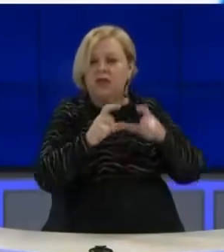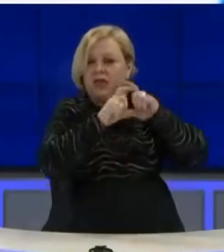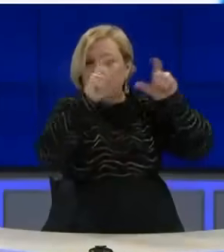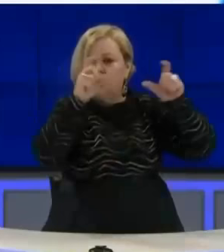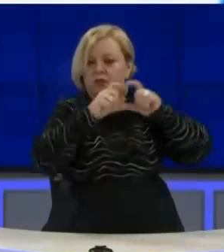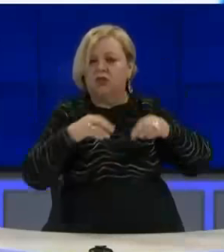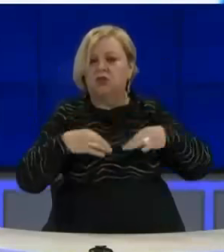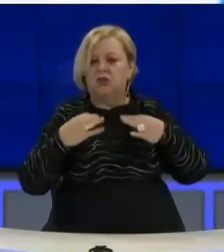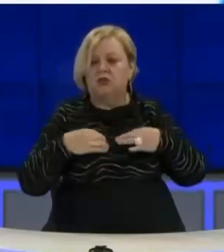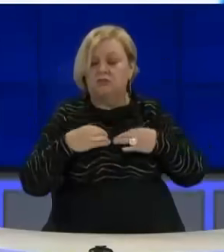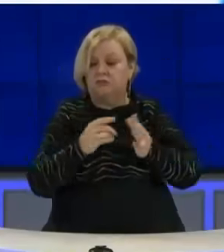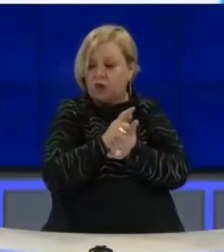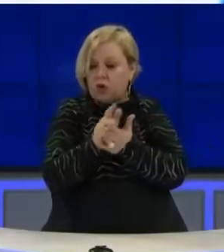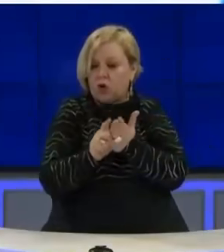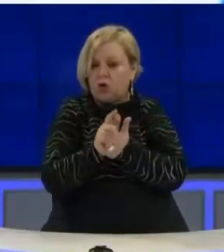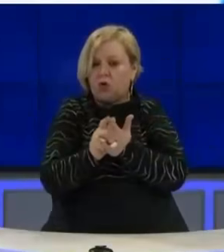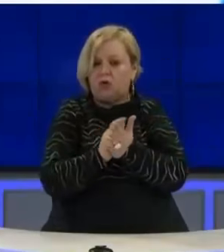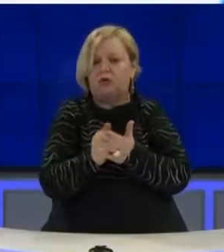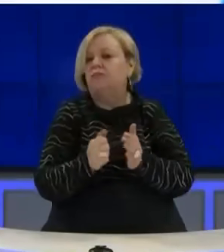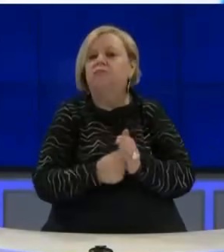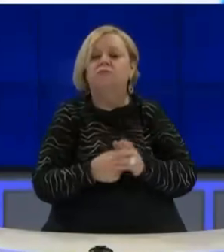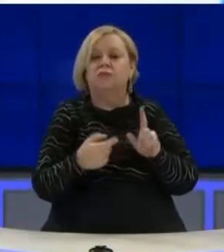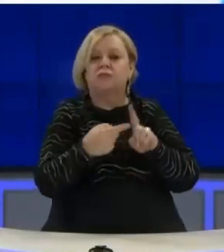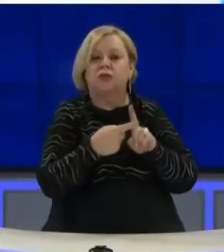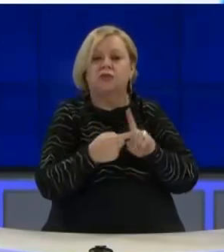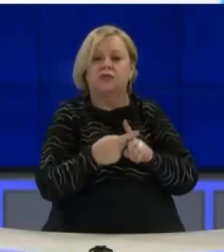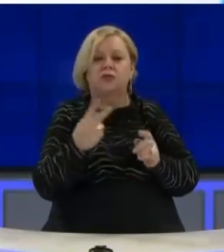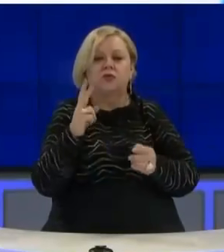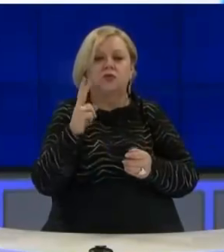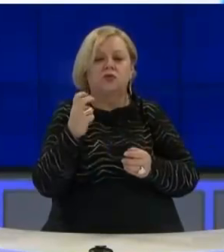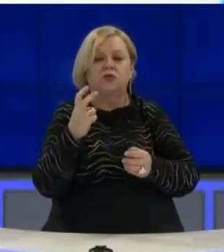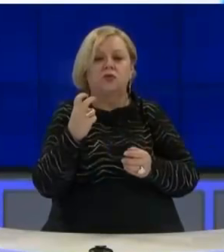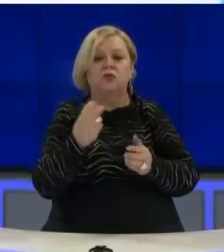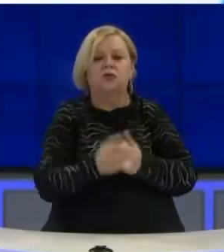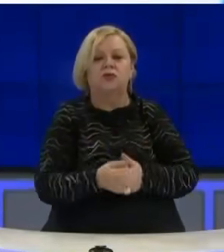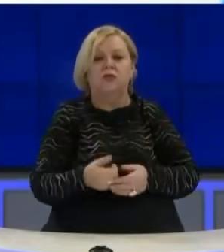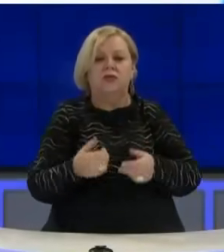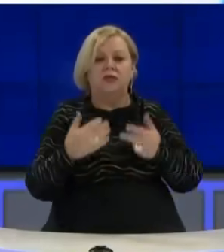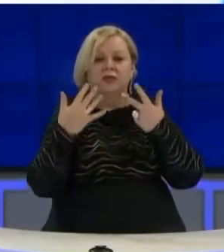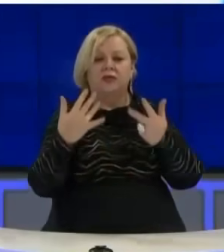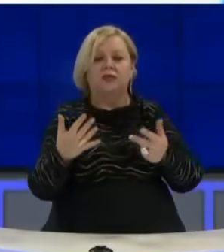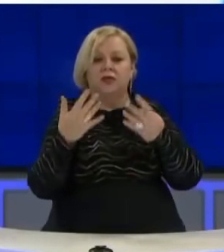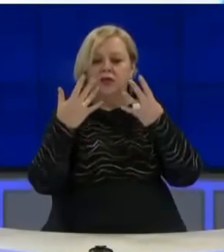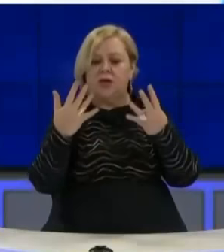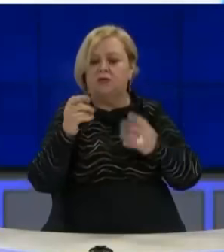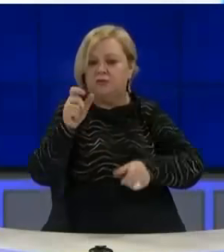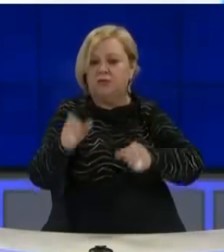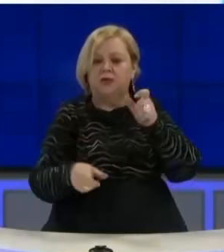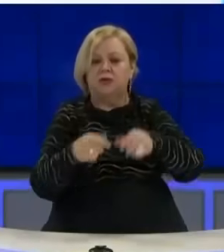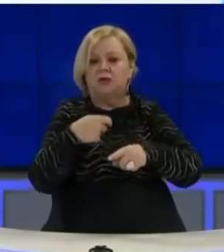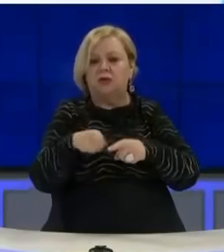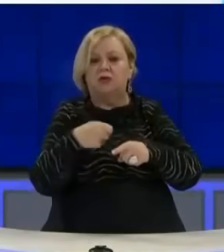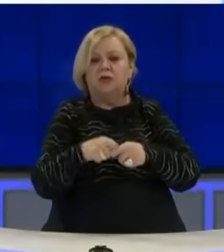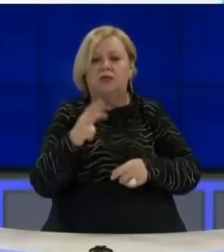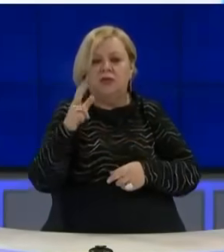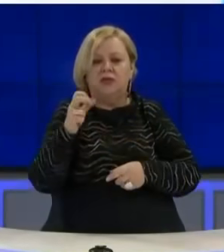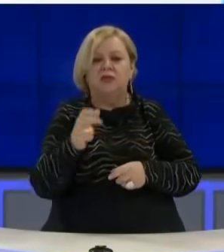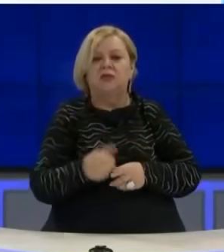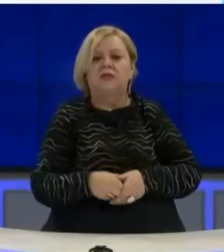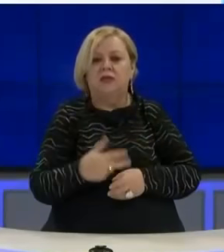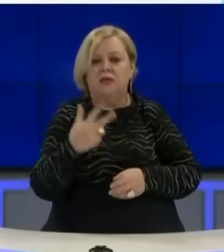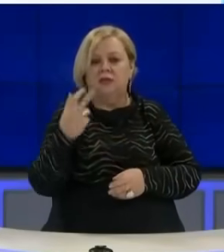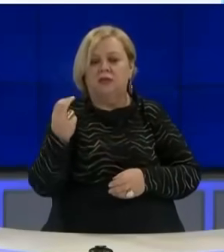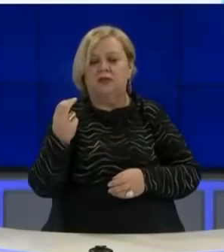njoftuar se gjatë kësaj periudhe kanë rezultuar pozitiv 289 persona, ndërsa janë shëruar 303 të